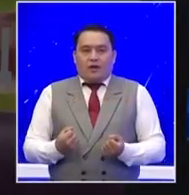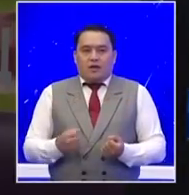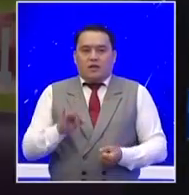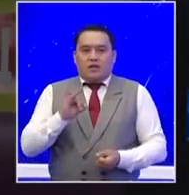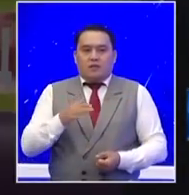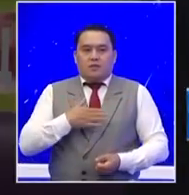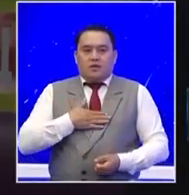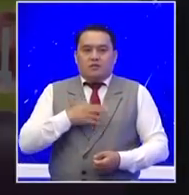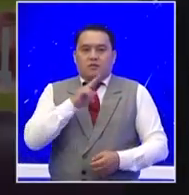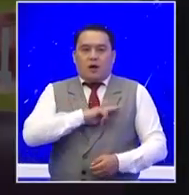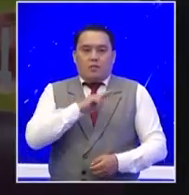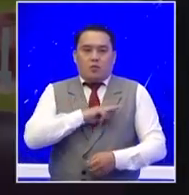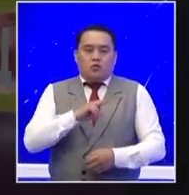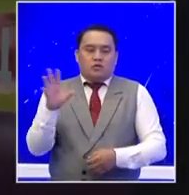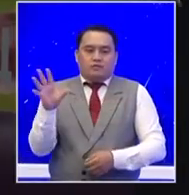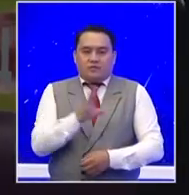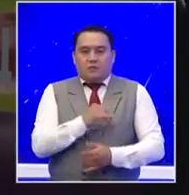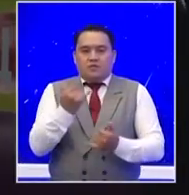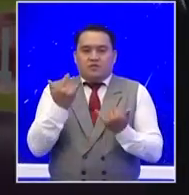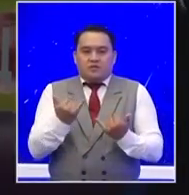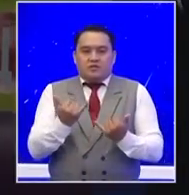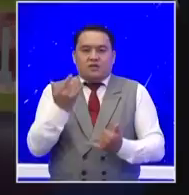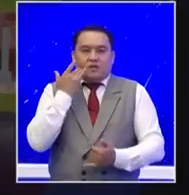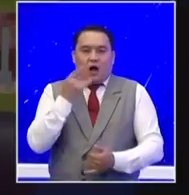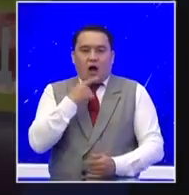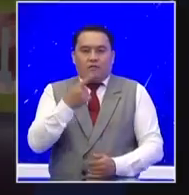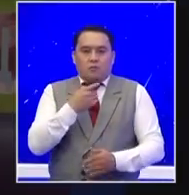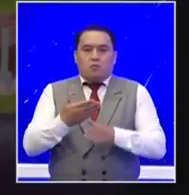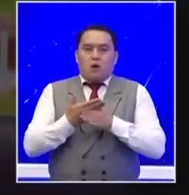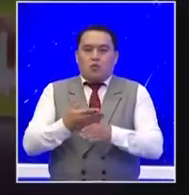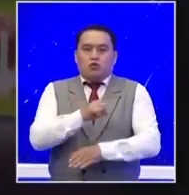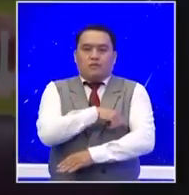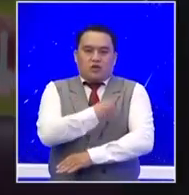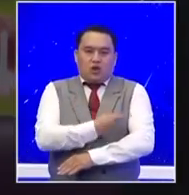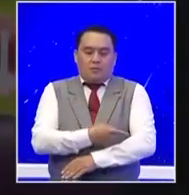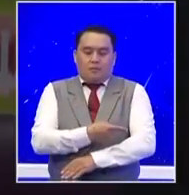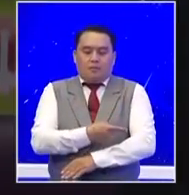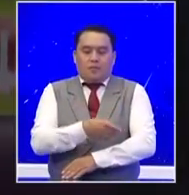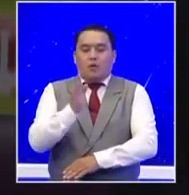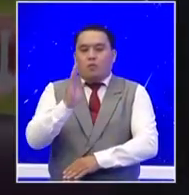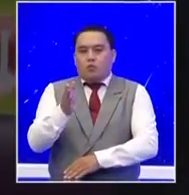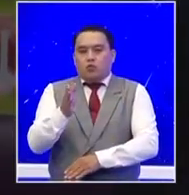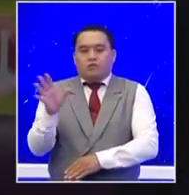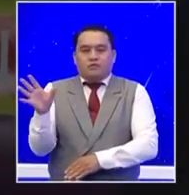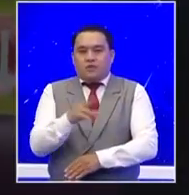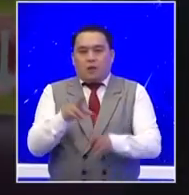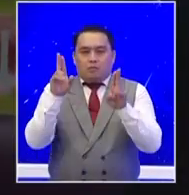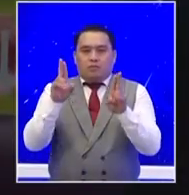мы своим работникам всем всегда говорим, давайте поможем врачам, будем соблюдать все